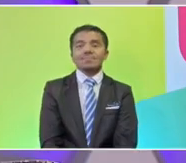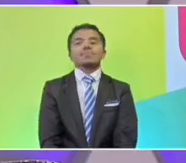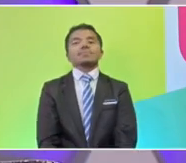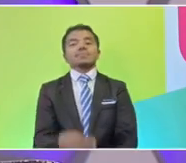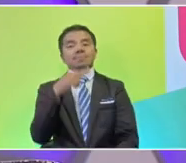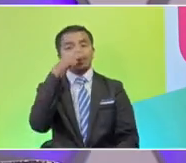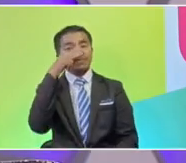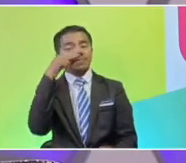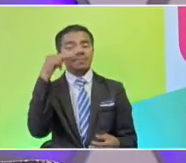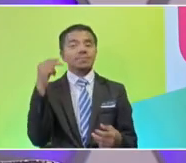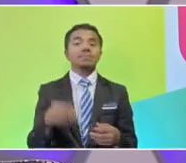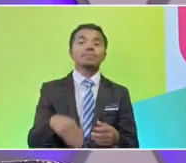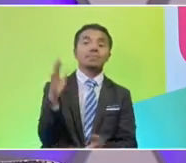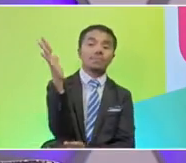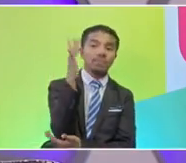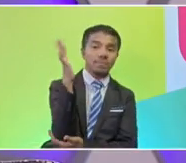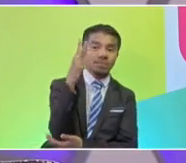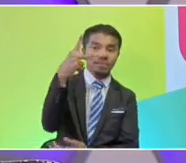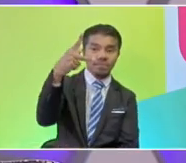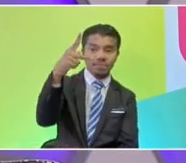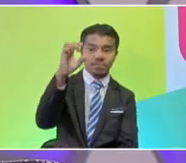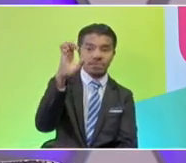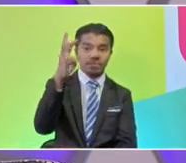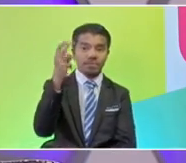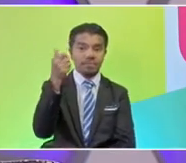ini namanya pokok kemangi